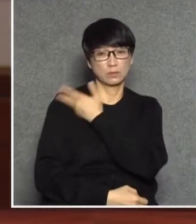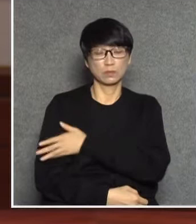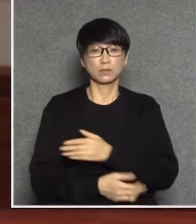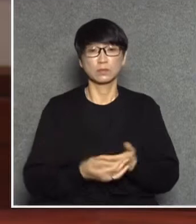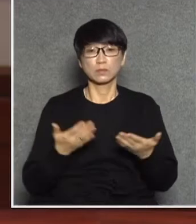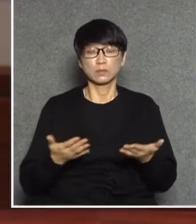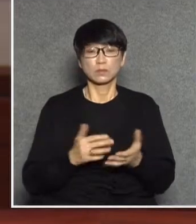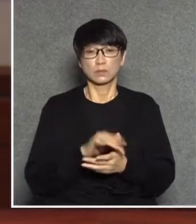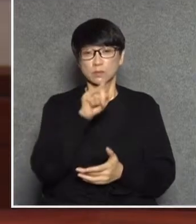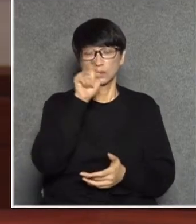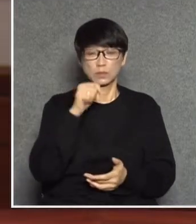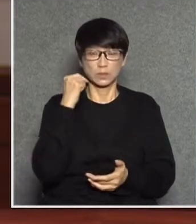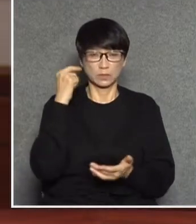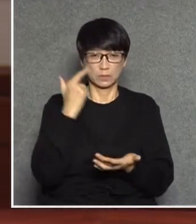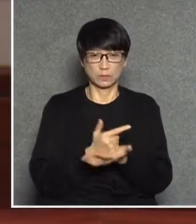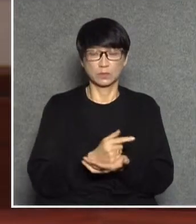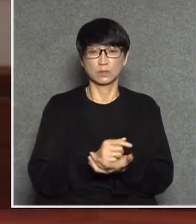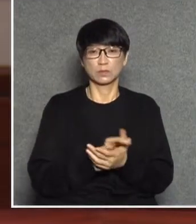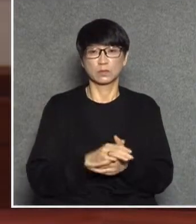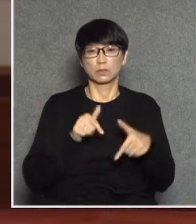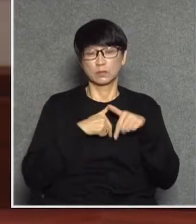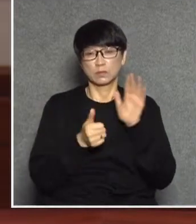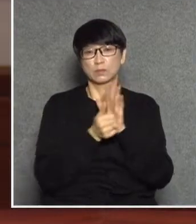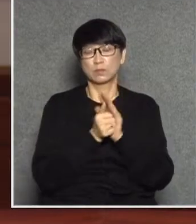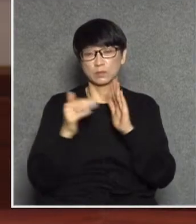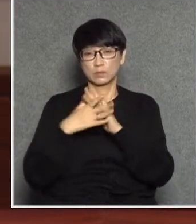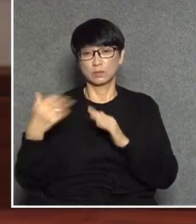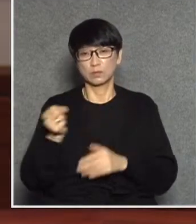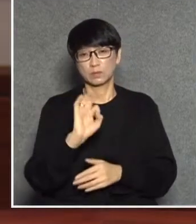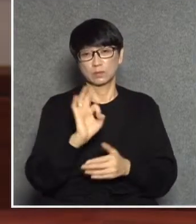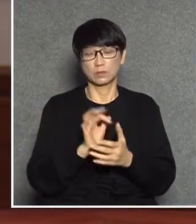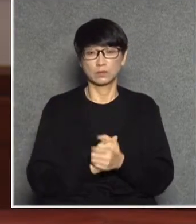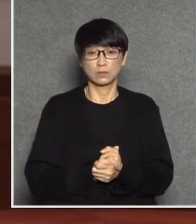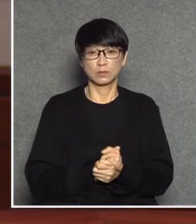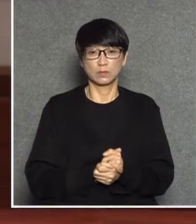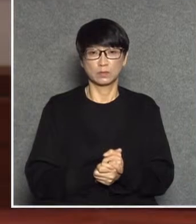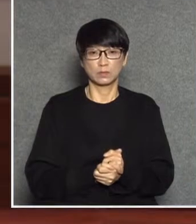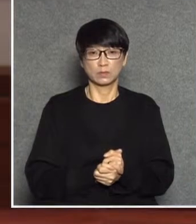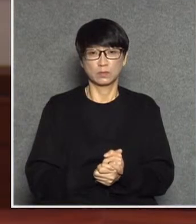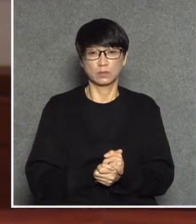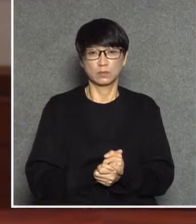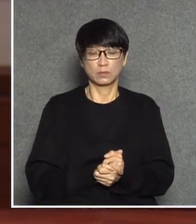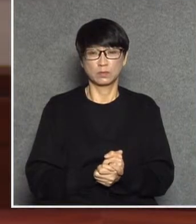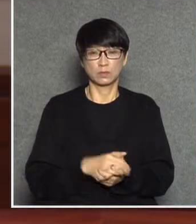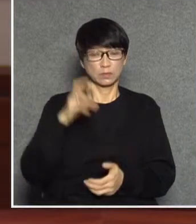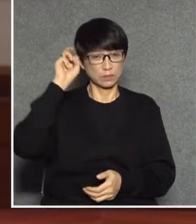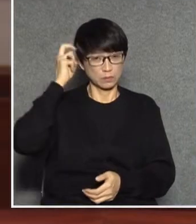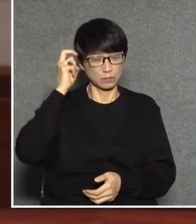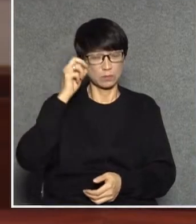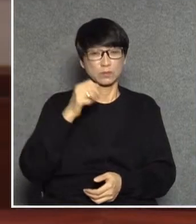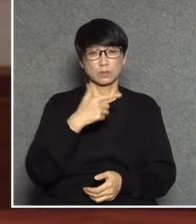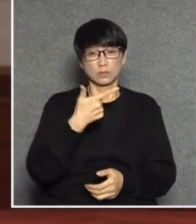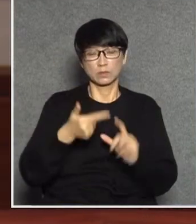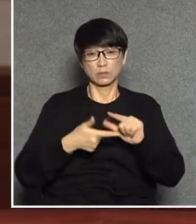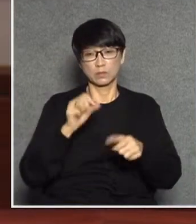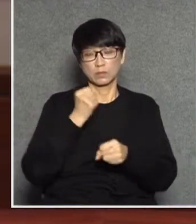問題嘅嚴重性，根本就係冇心去幫啲小業主或者係法團。我覺得依啲問題咧，政府你一定要諗多啲方法去真真